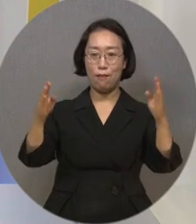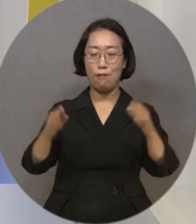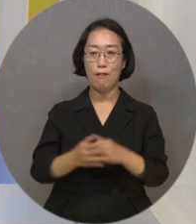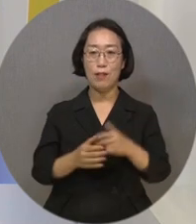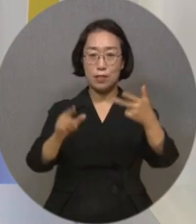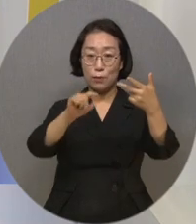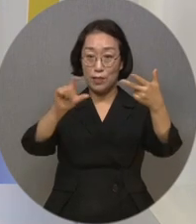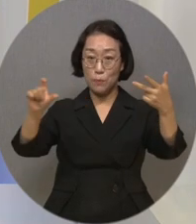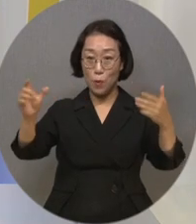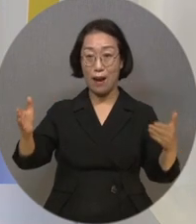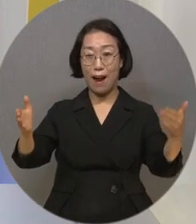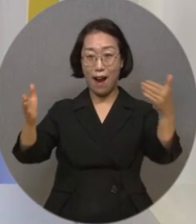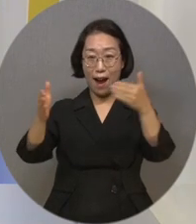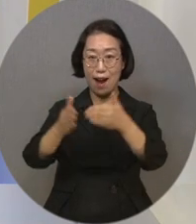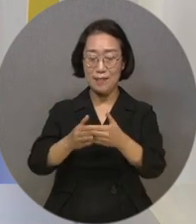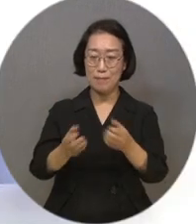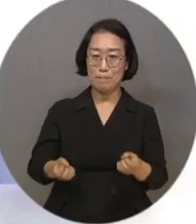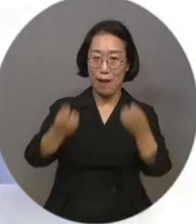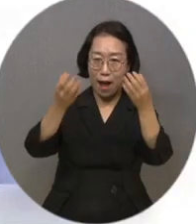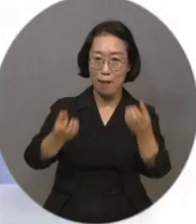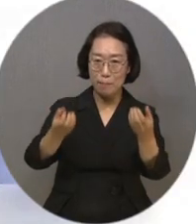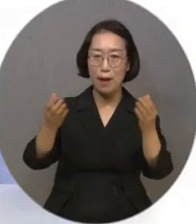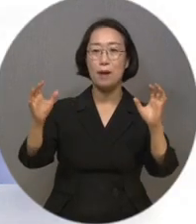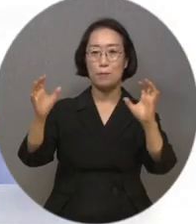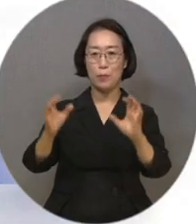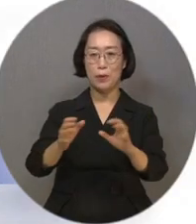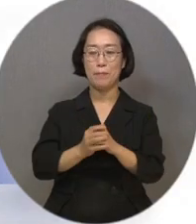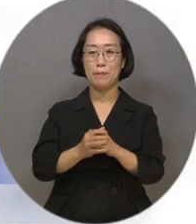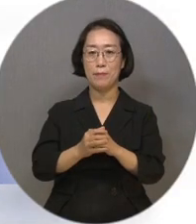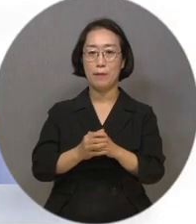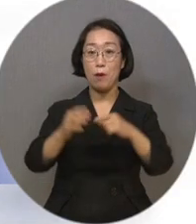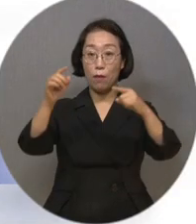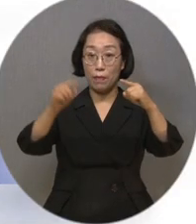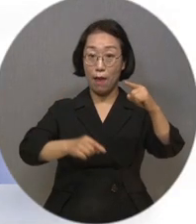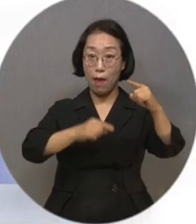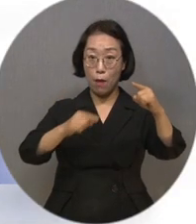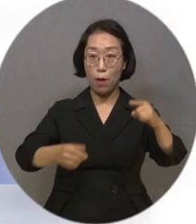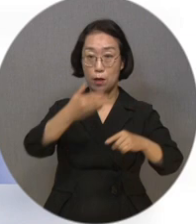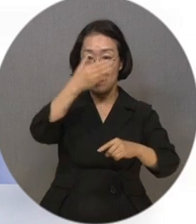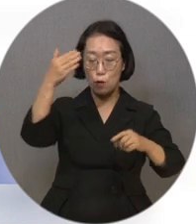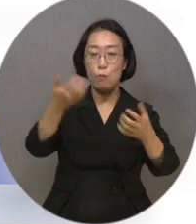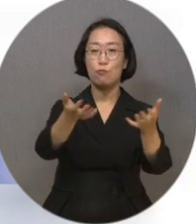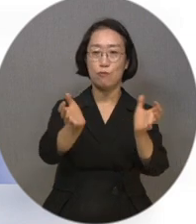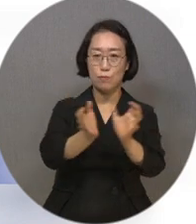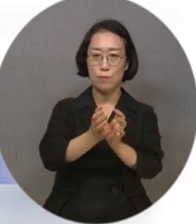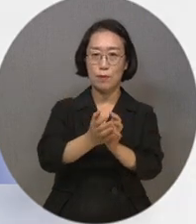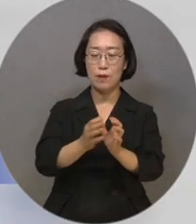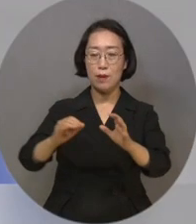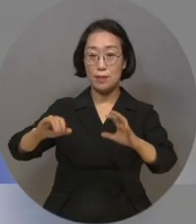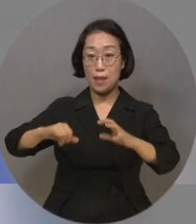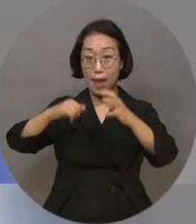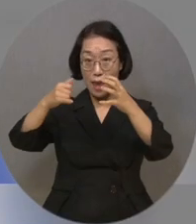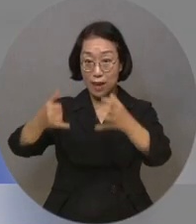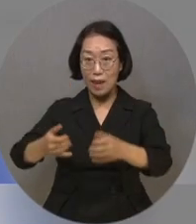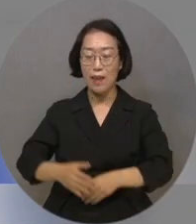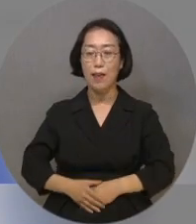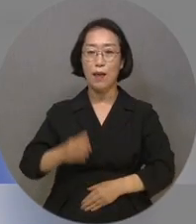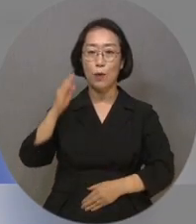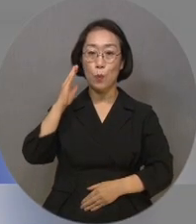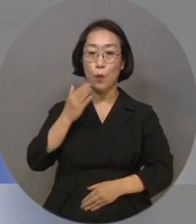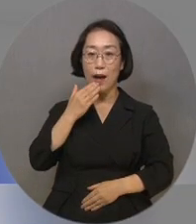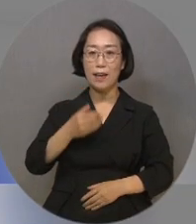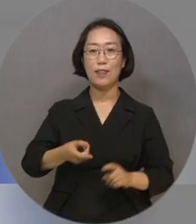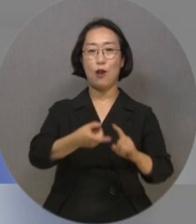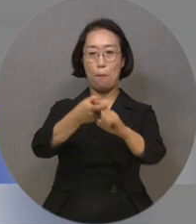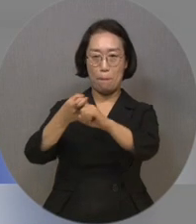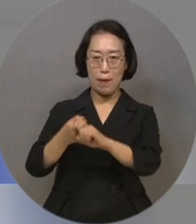15일까지 대장정에 들어갔습니다 이번 대회는 청년 캠프를 시작으로 세계 농아인 연맹 총회와 워크숍